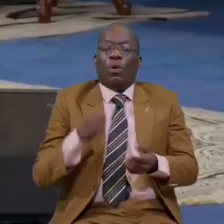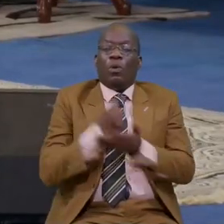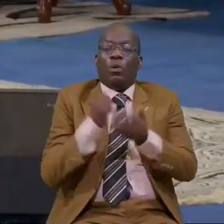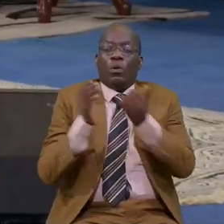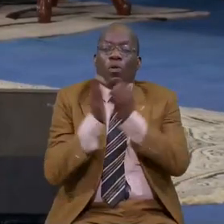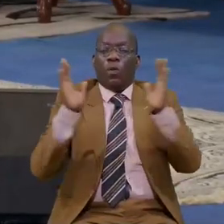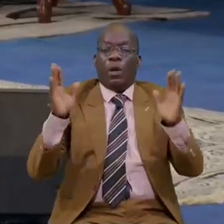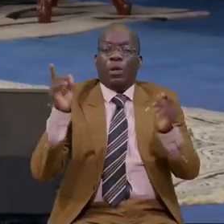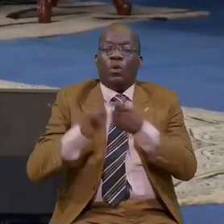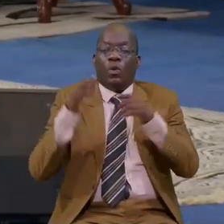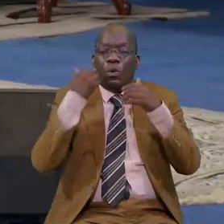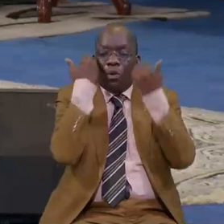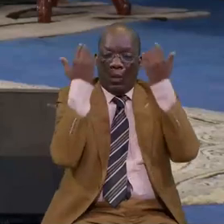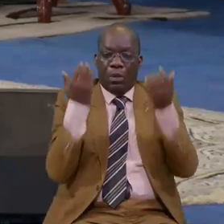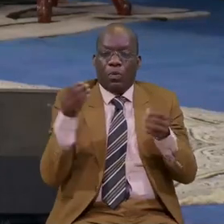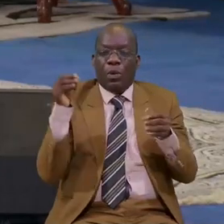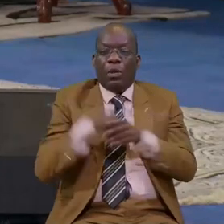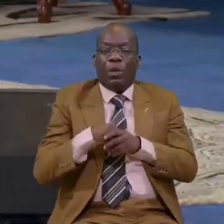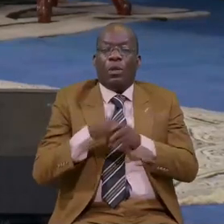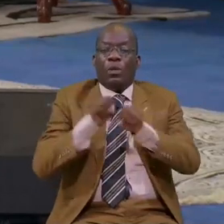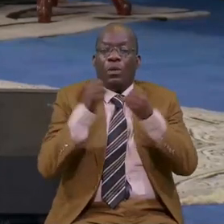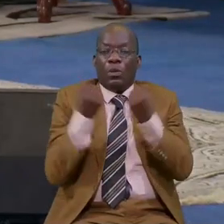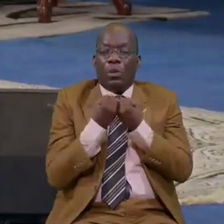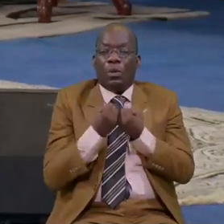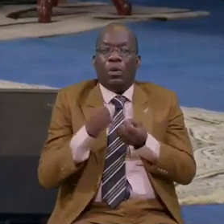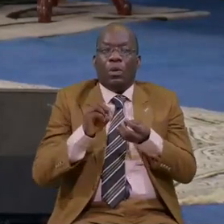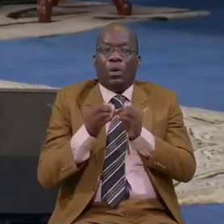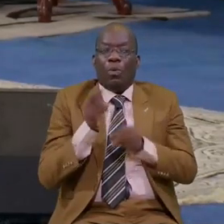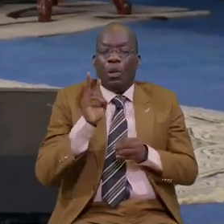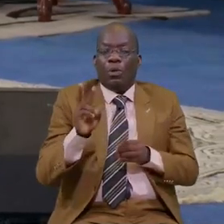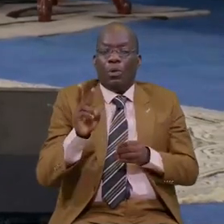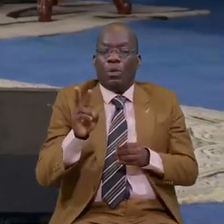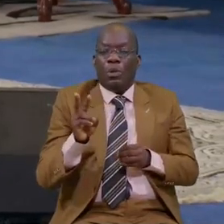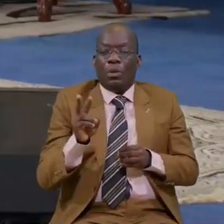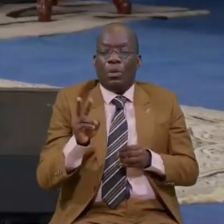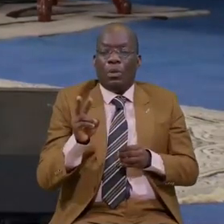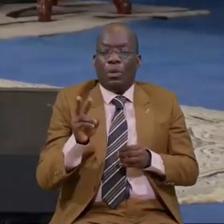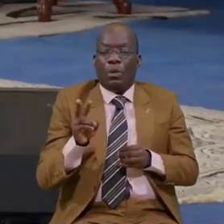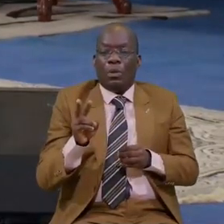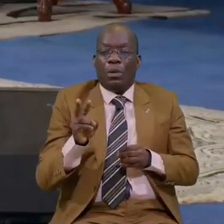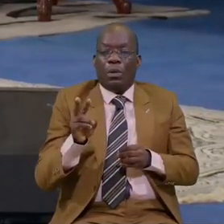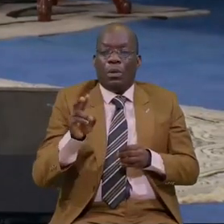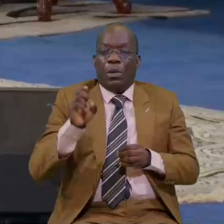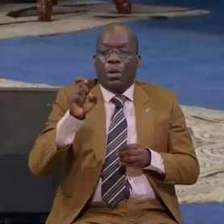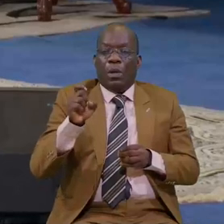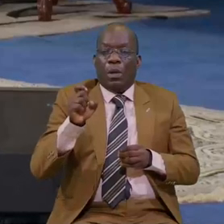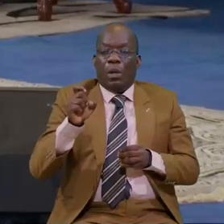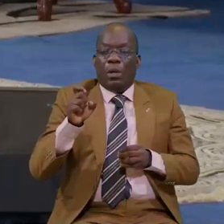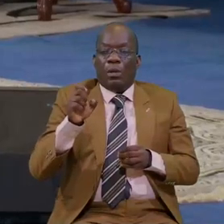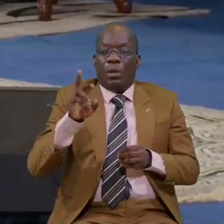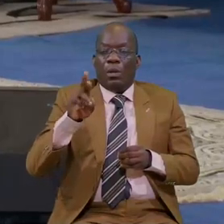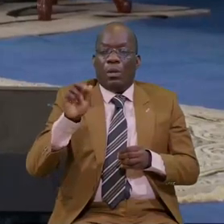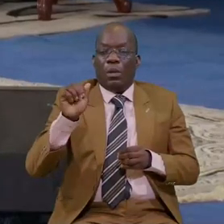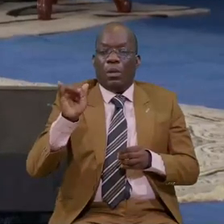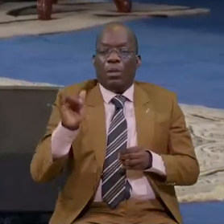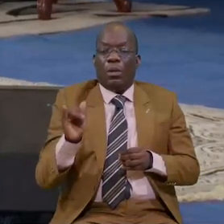d'être crucifiés au moi, d'être crucifié au moi, à la honte, dans la société. Deuxième élément,